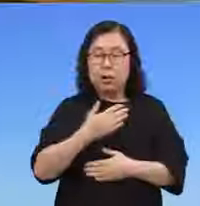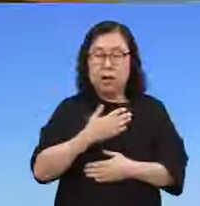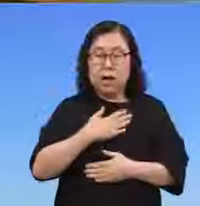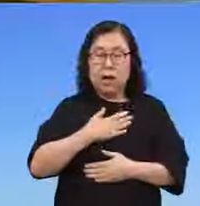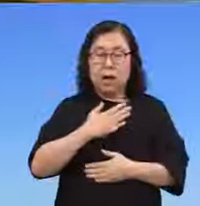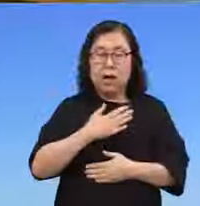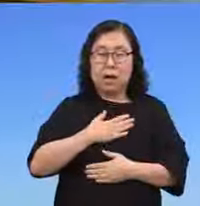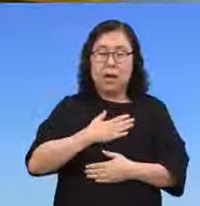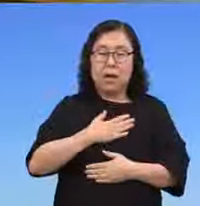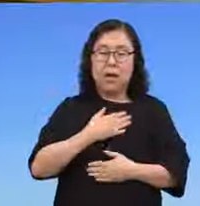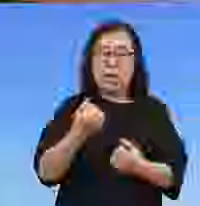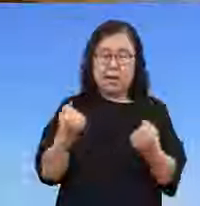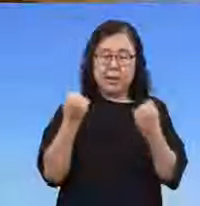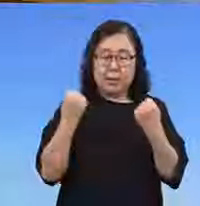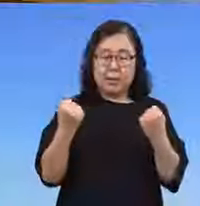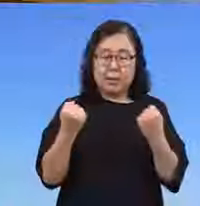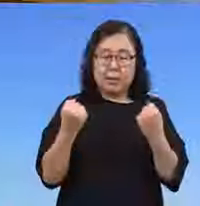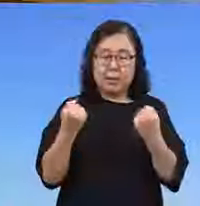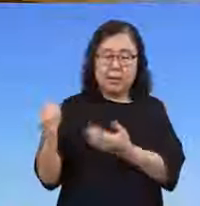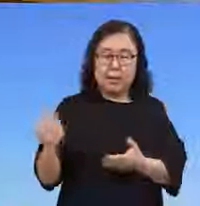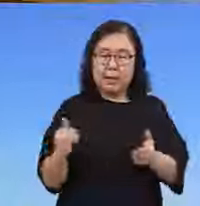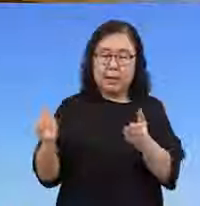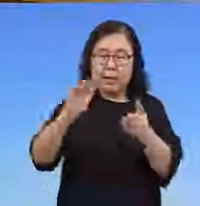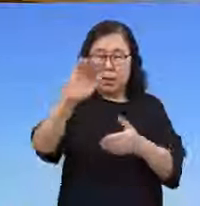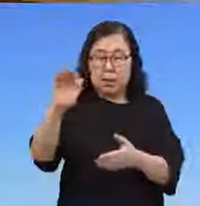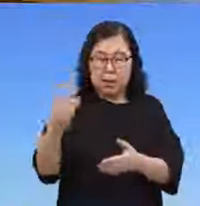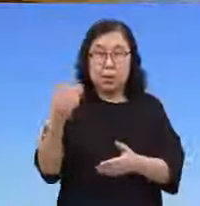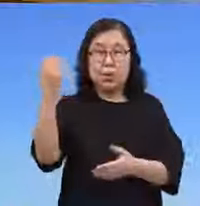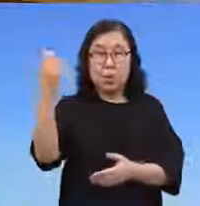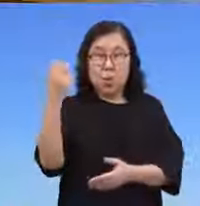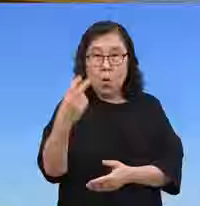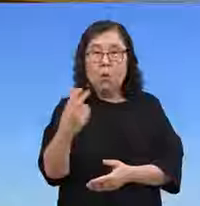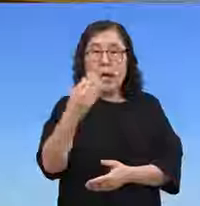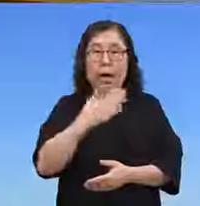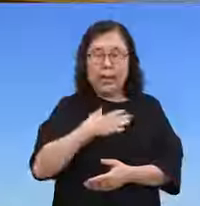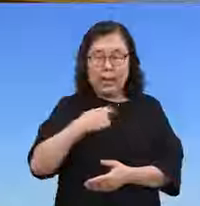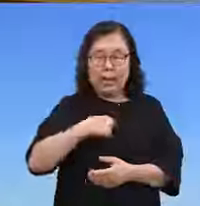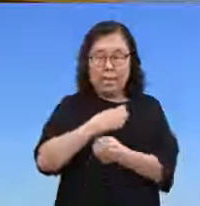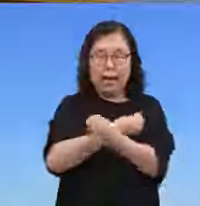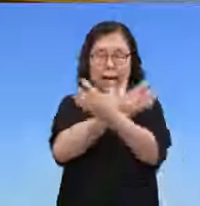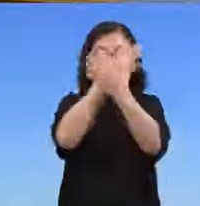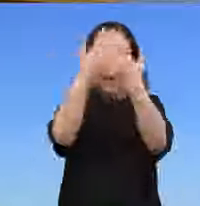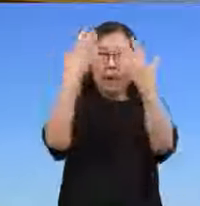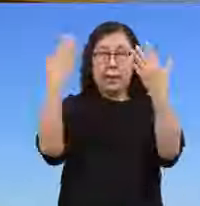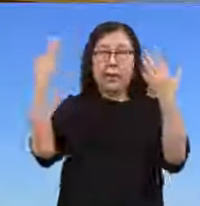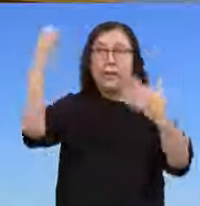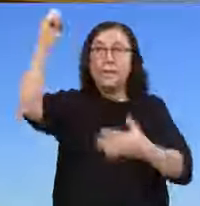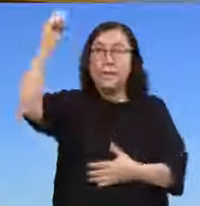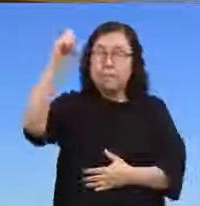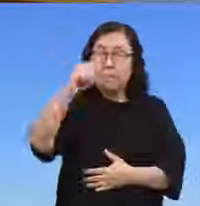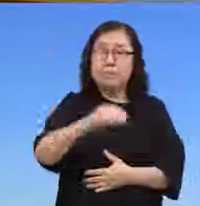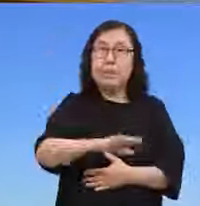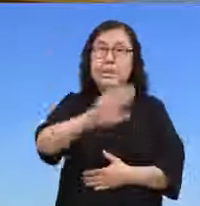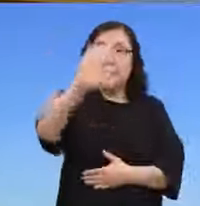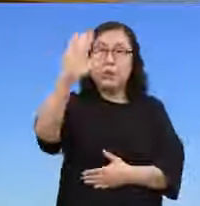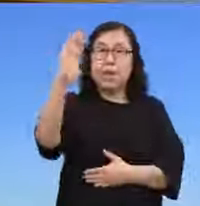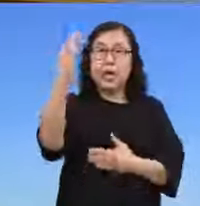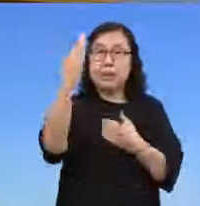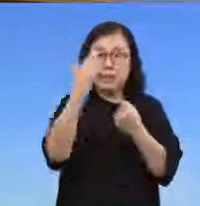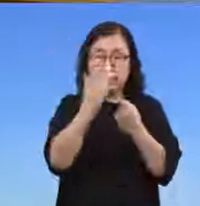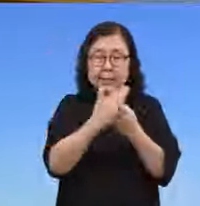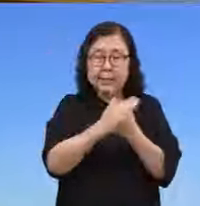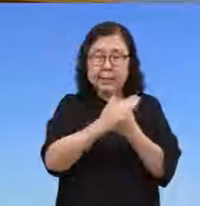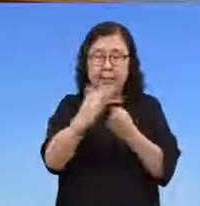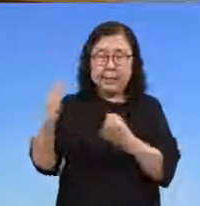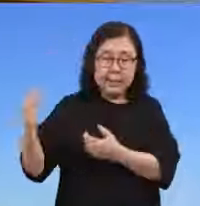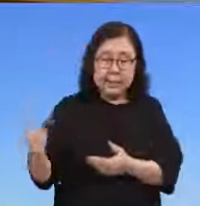다닐지라도 주께서 나의 길 되시고 나에게